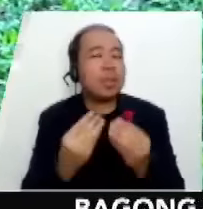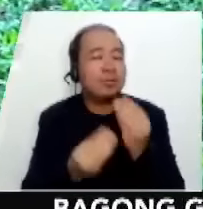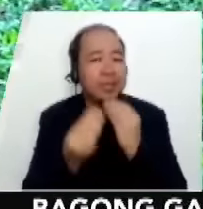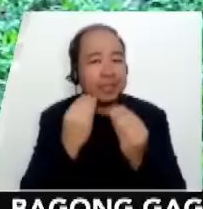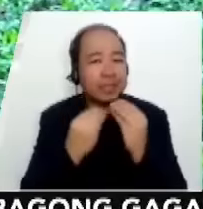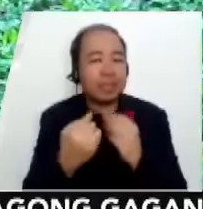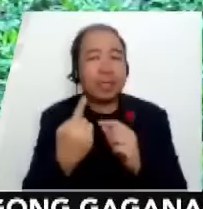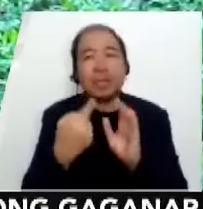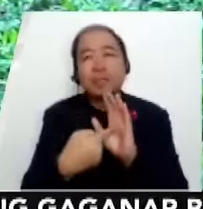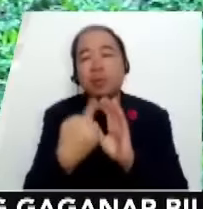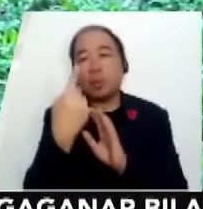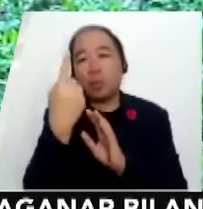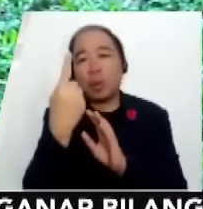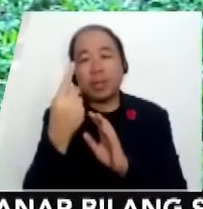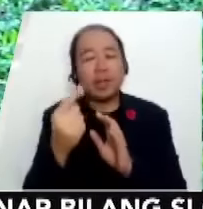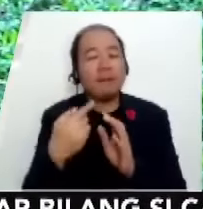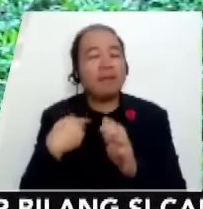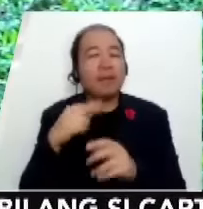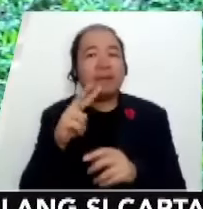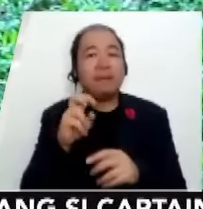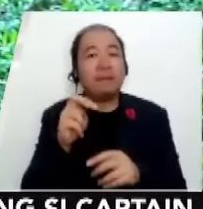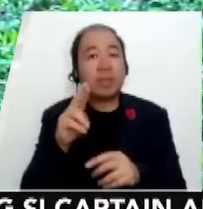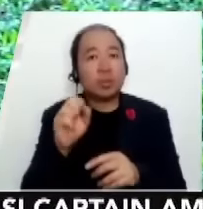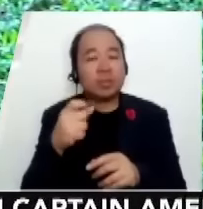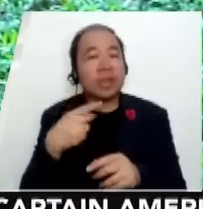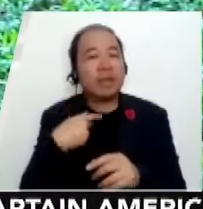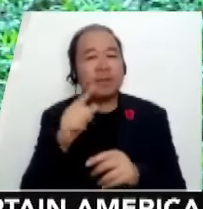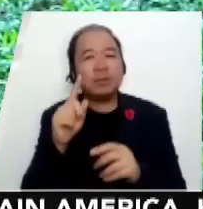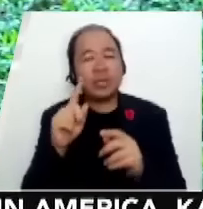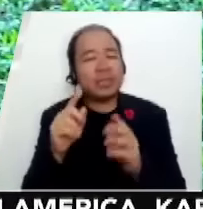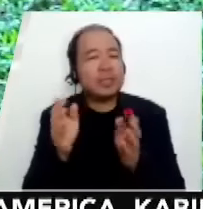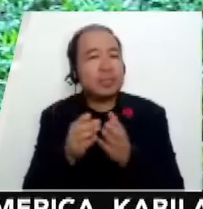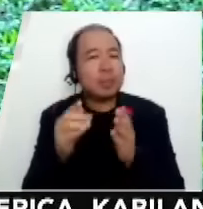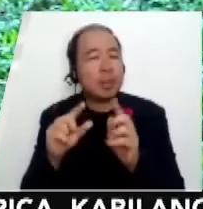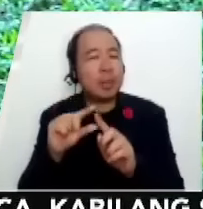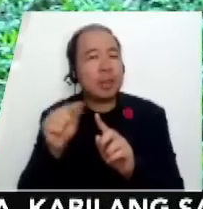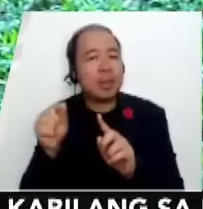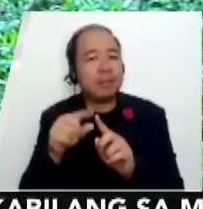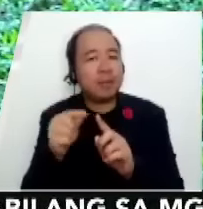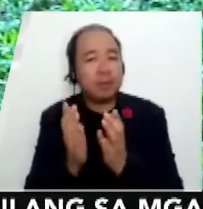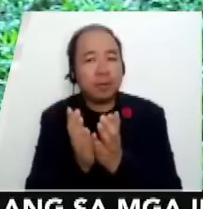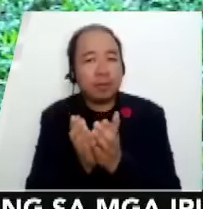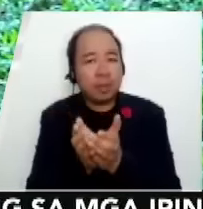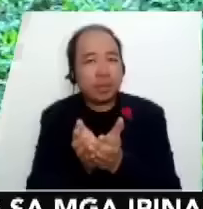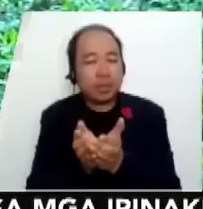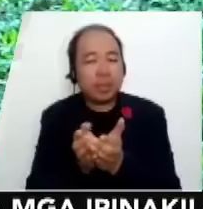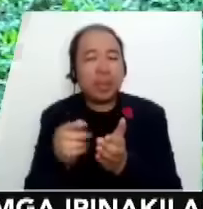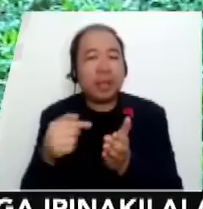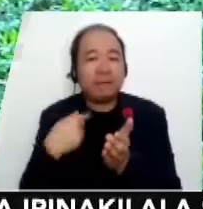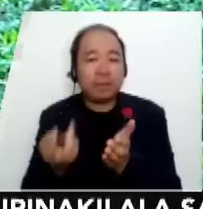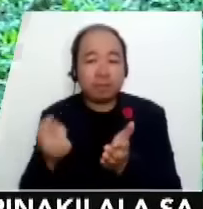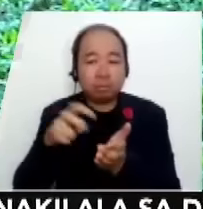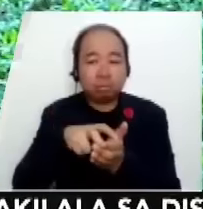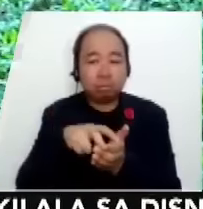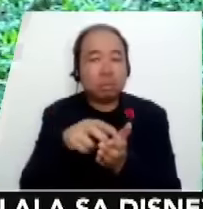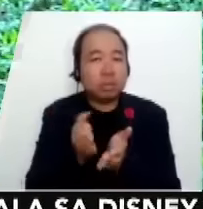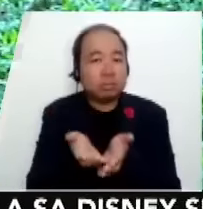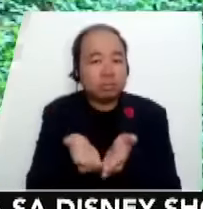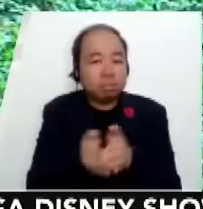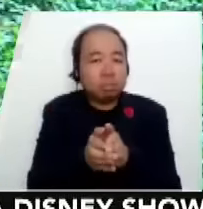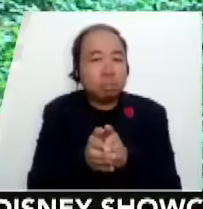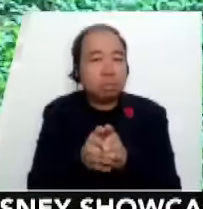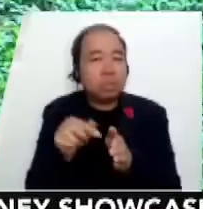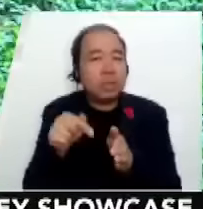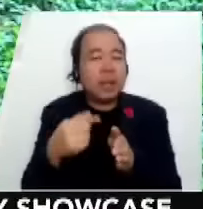flytrap, may mga dahang maliliit sa paligid nito na kanyang feelers at nararamdaman pag malapit na ito. Pag saram ito at natrap ang prey, naglalabas ito ng mga